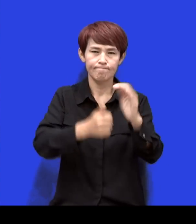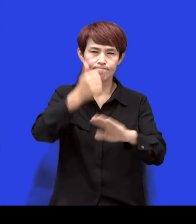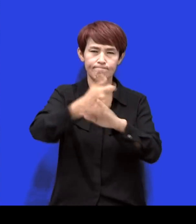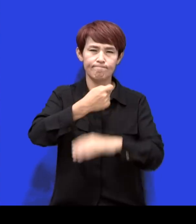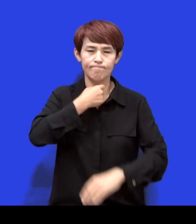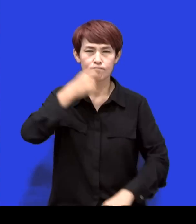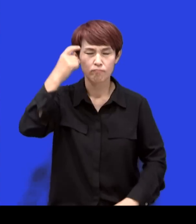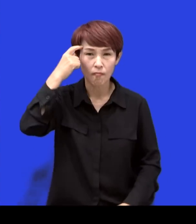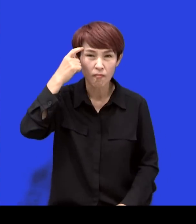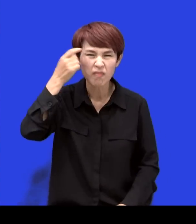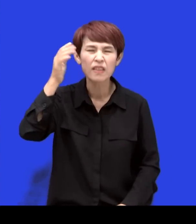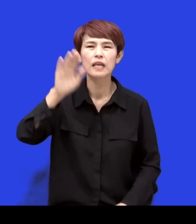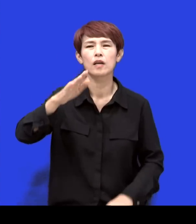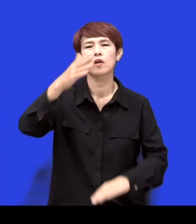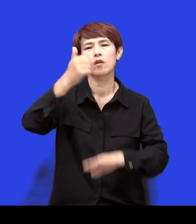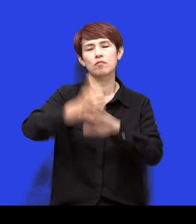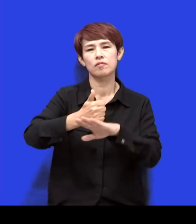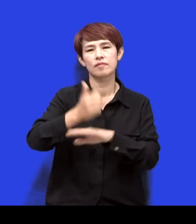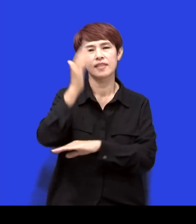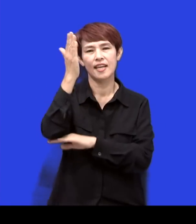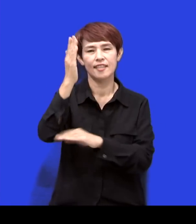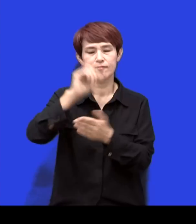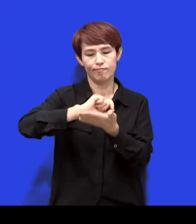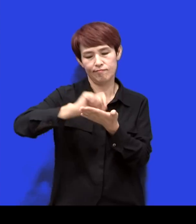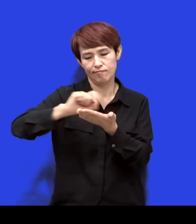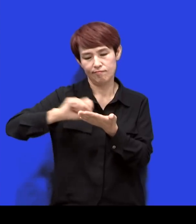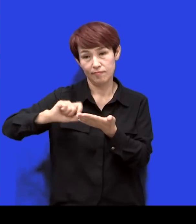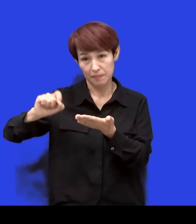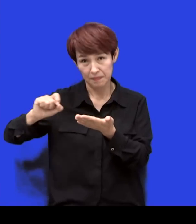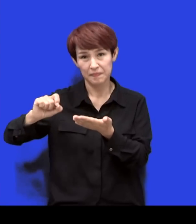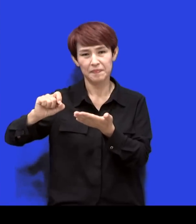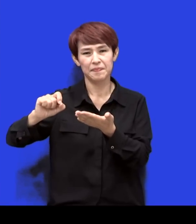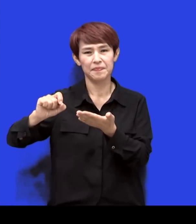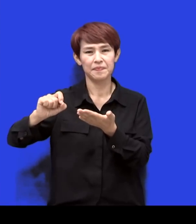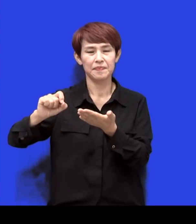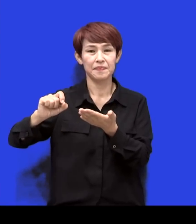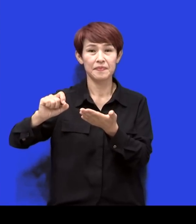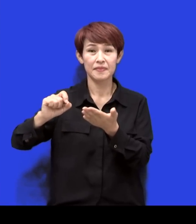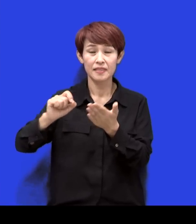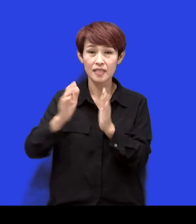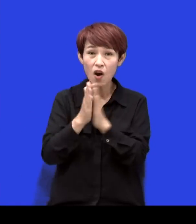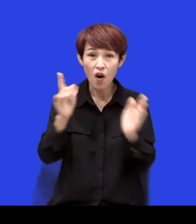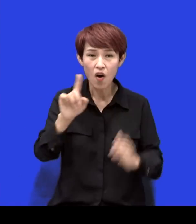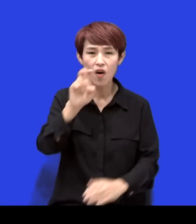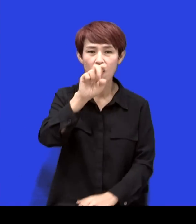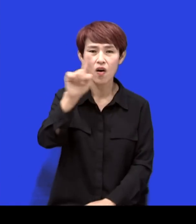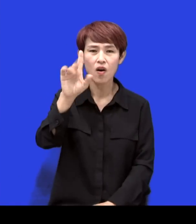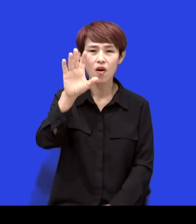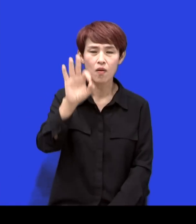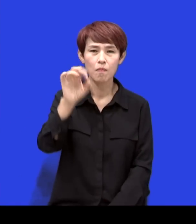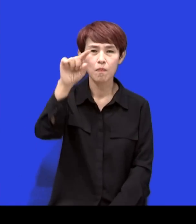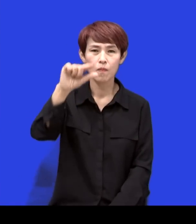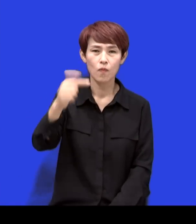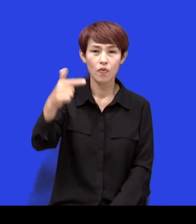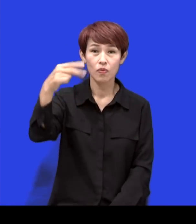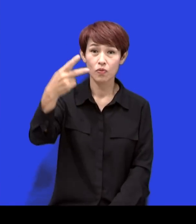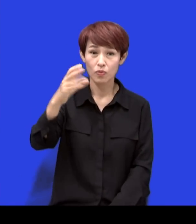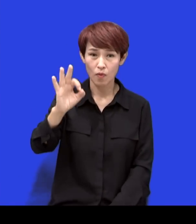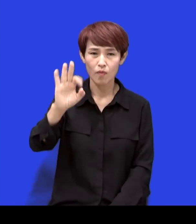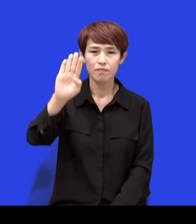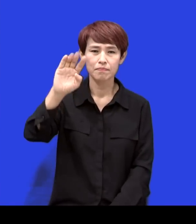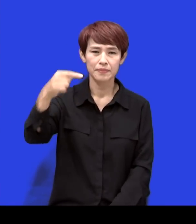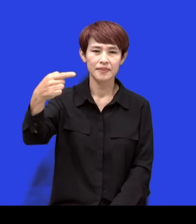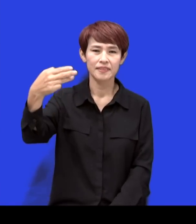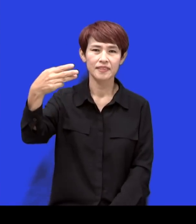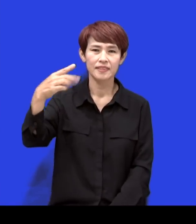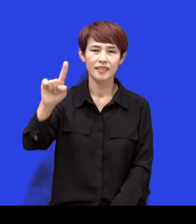마음으로 하다가 결국은 이제 소설가에 써서 이제 데뷔를 하게 된 망원동 브라더스입니다. 망원동 너무 브라더스 재밌어. 유명하죠. 예. 예? 많은